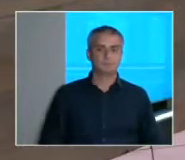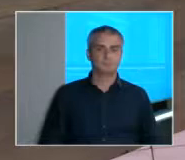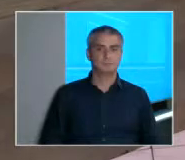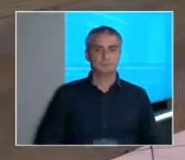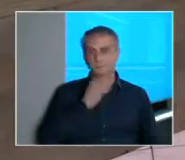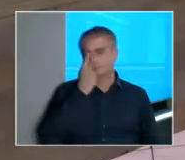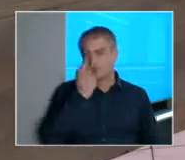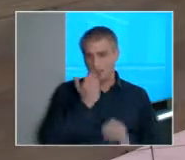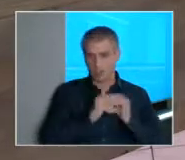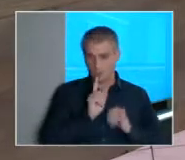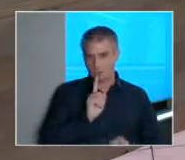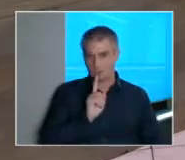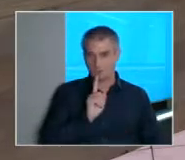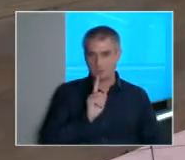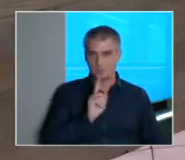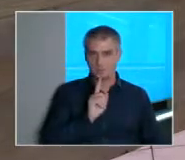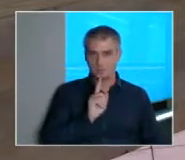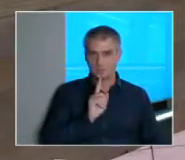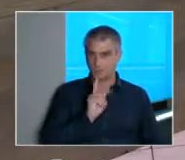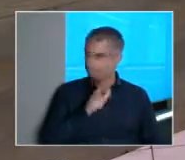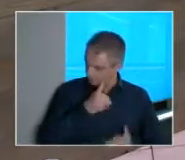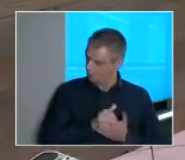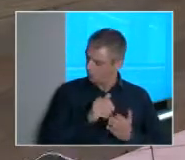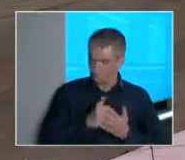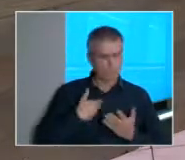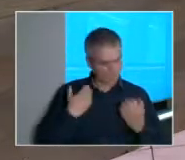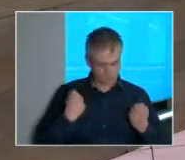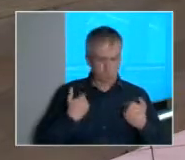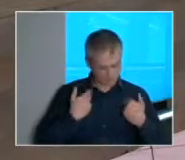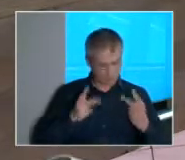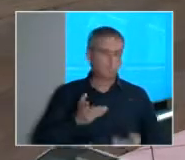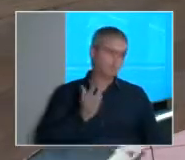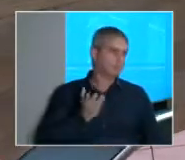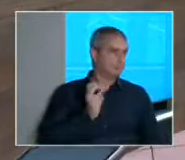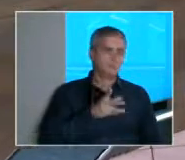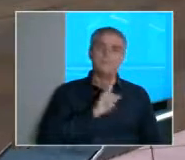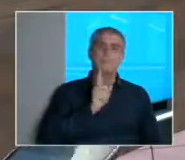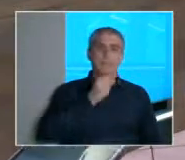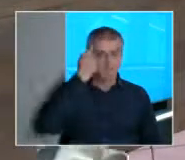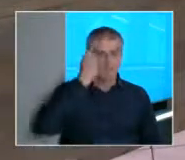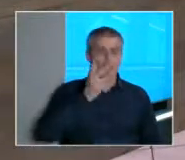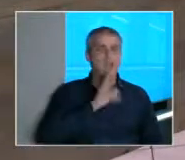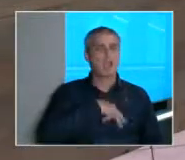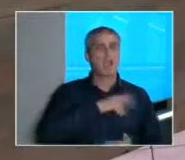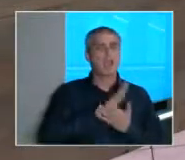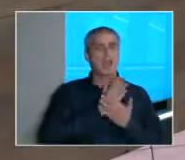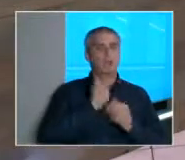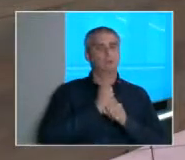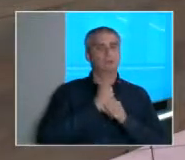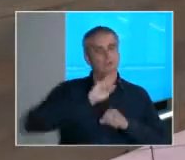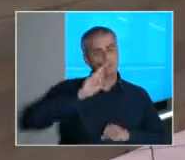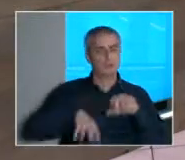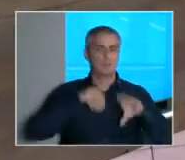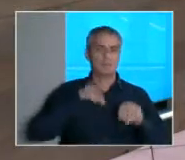ושאלונת אחרונה. לא, אתה יכול להמשיך, יש לי כוח. אוקיי. מי לדעתך אחראי להחלטה שהולכים